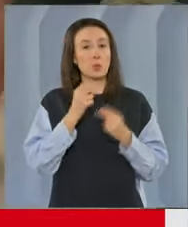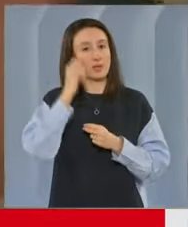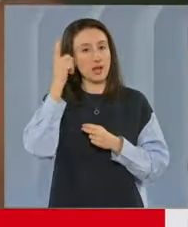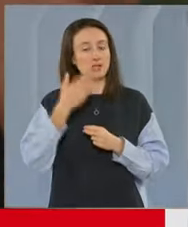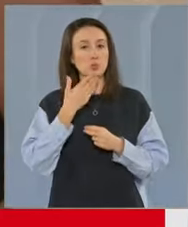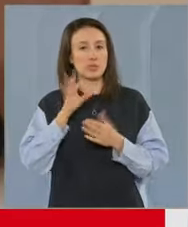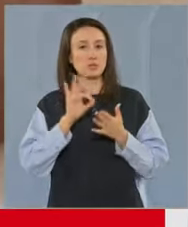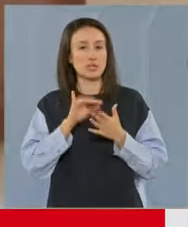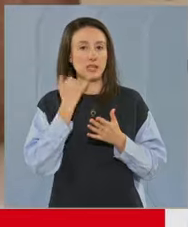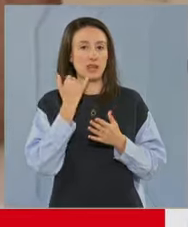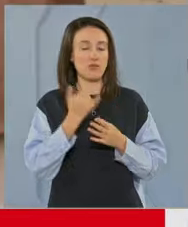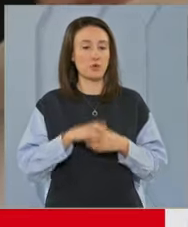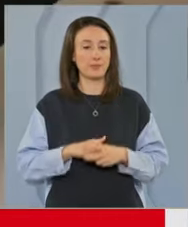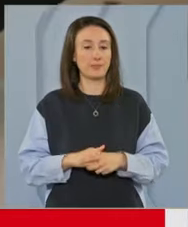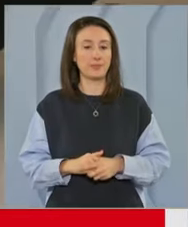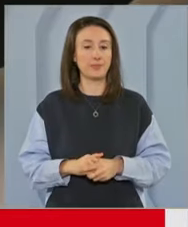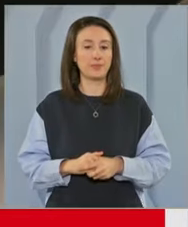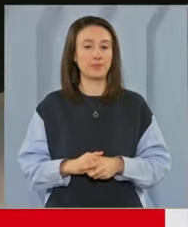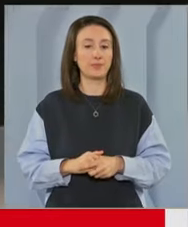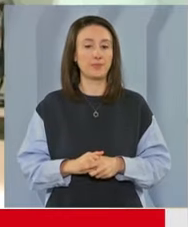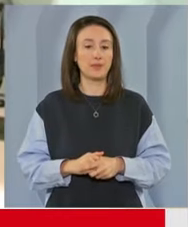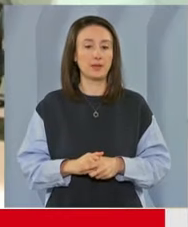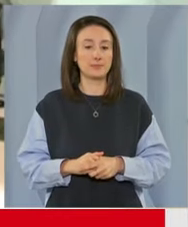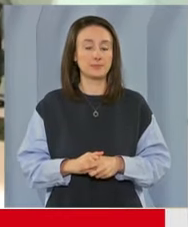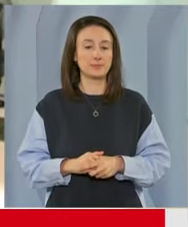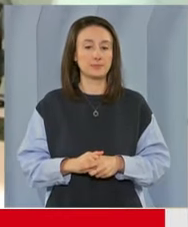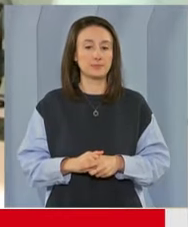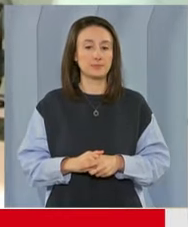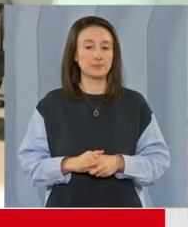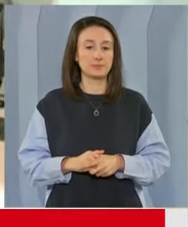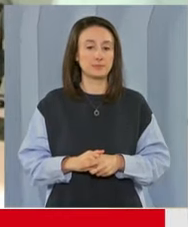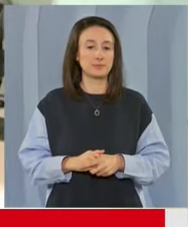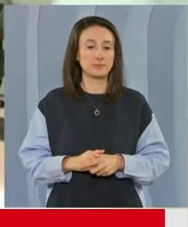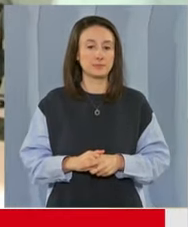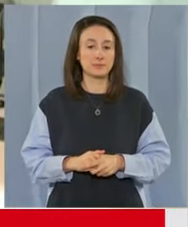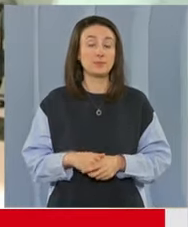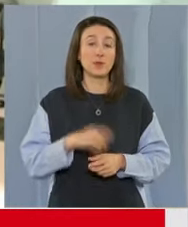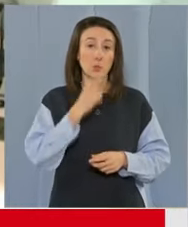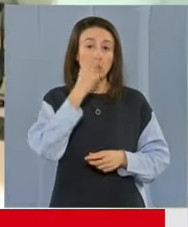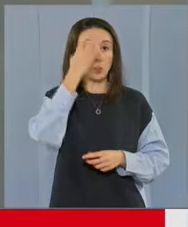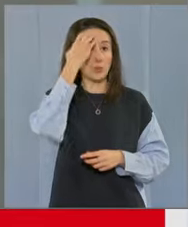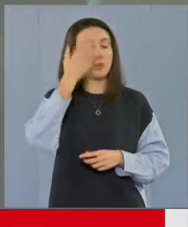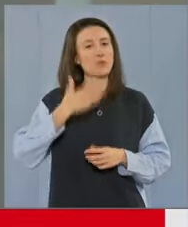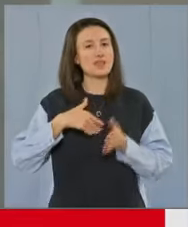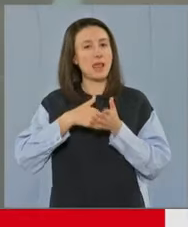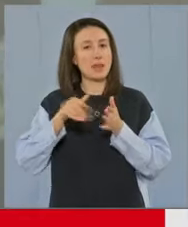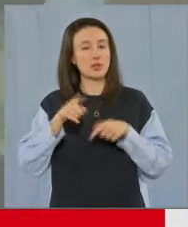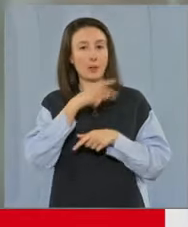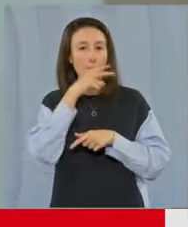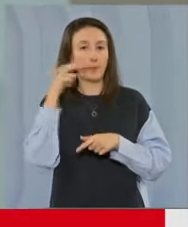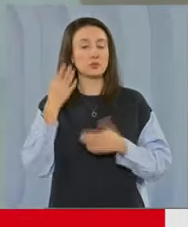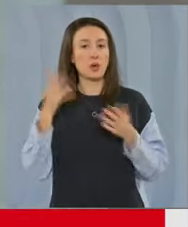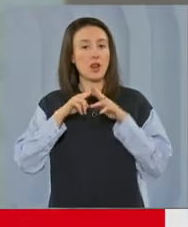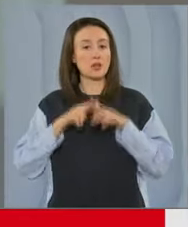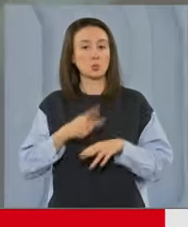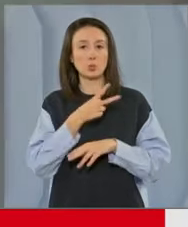pentru intervenția dumneavoastră. Bună dimineața, mulțumesc pentru invitație. Domnule Rovinaru, așadar, iată, guvernul vrea să elimine această facilitate care